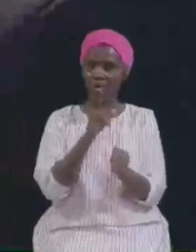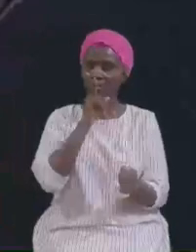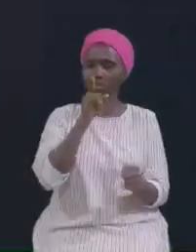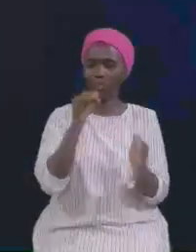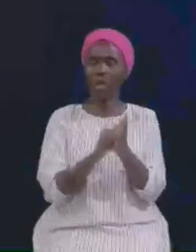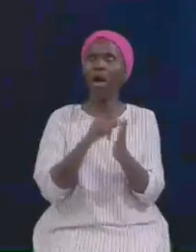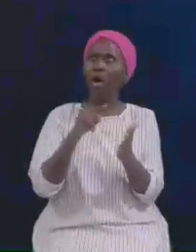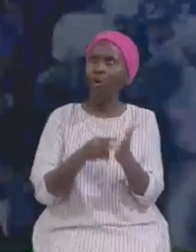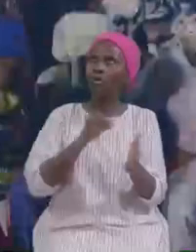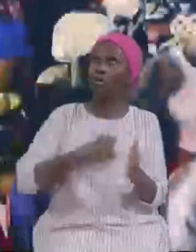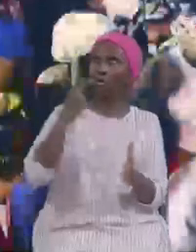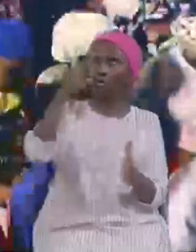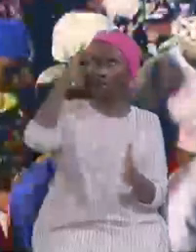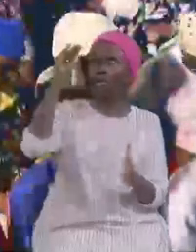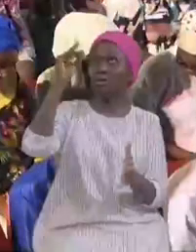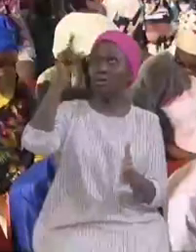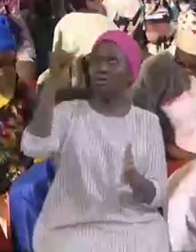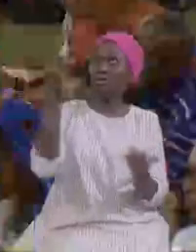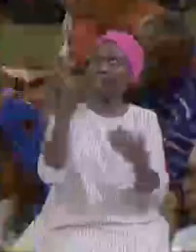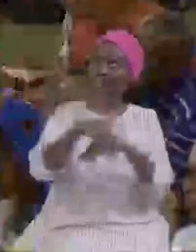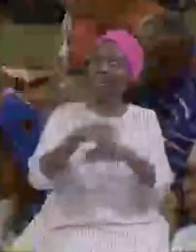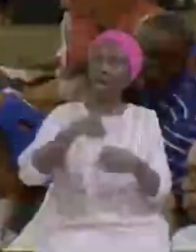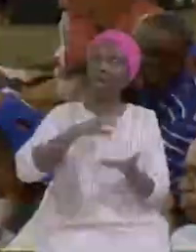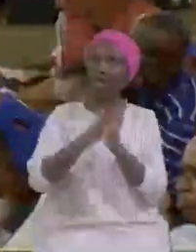le touche ce soir, je suis guéri.